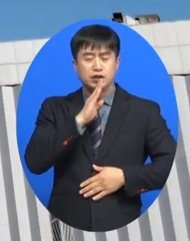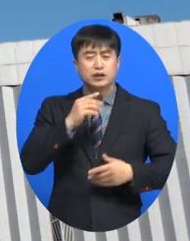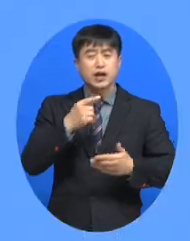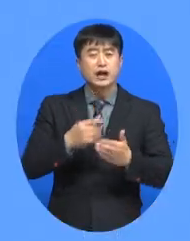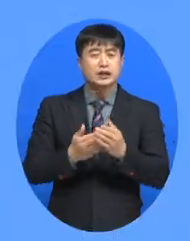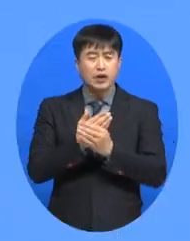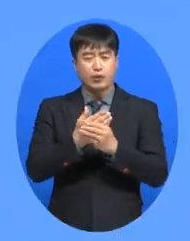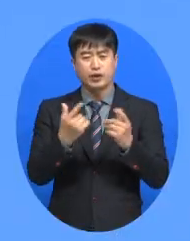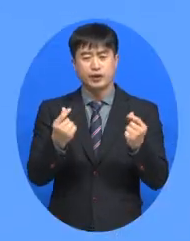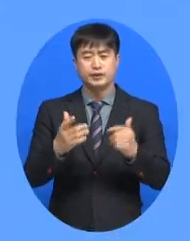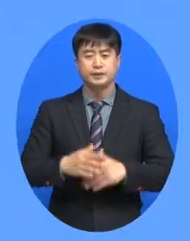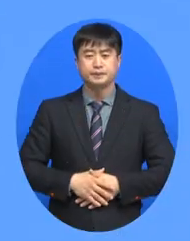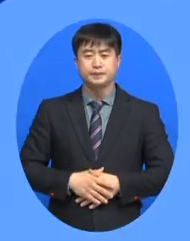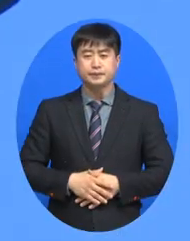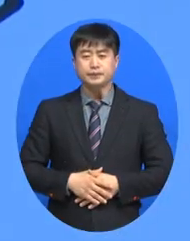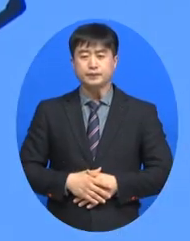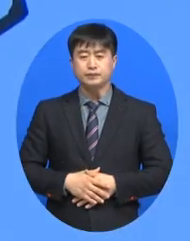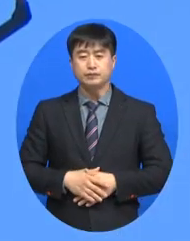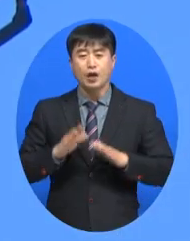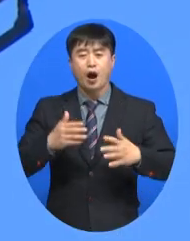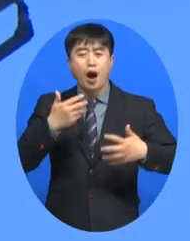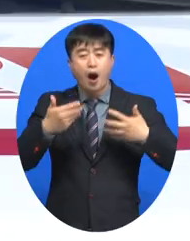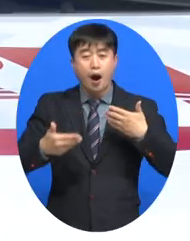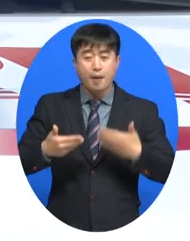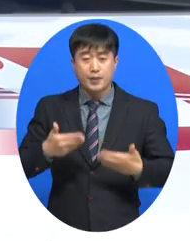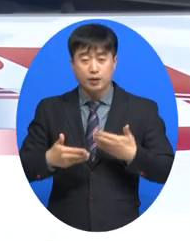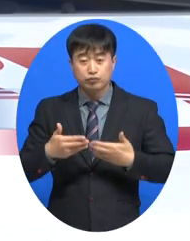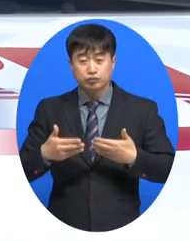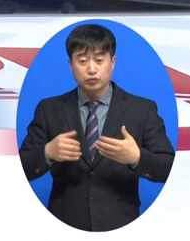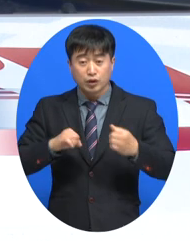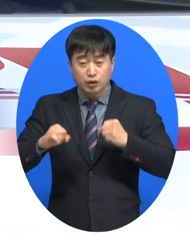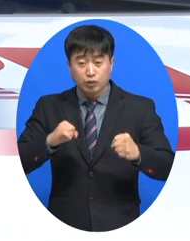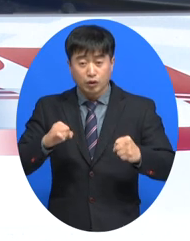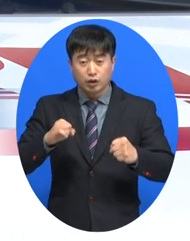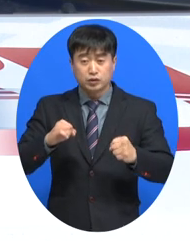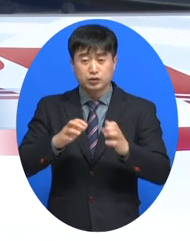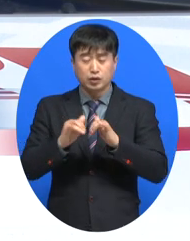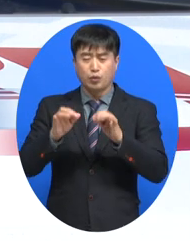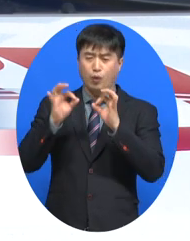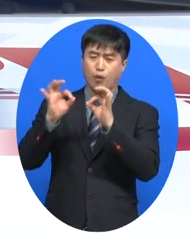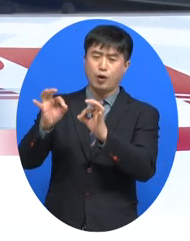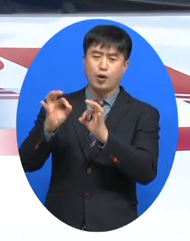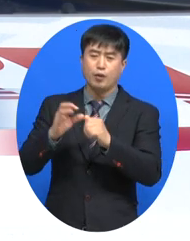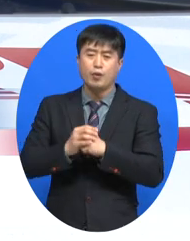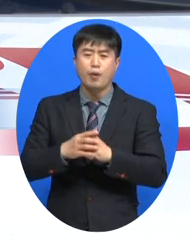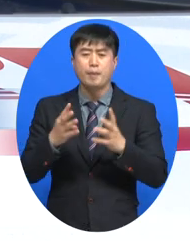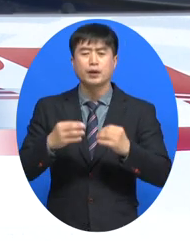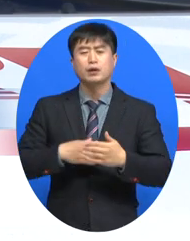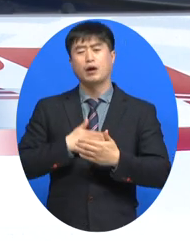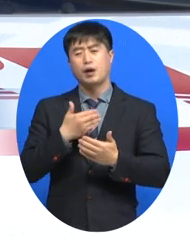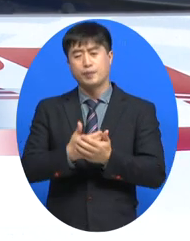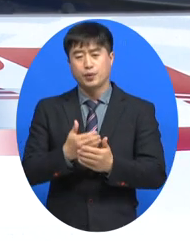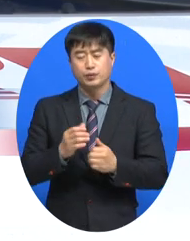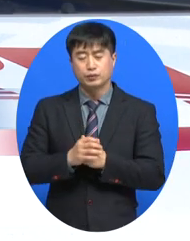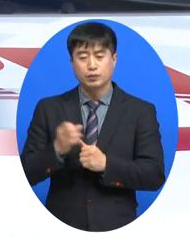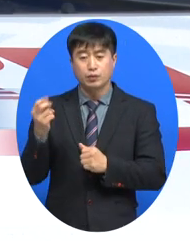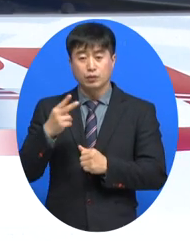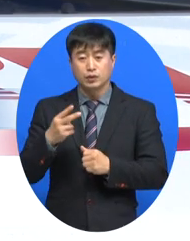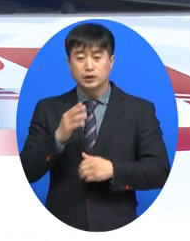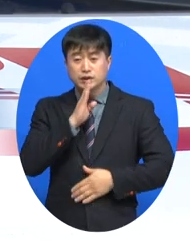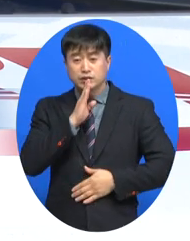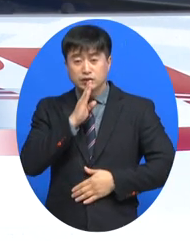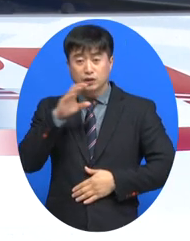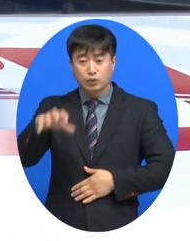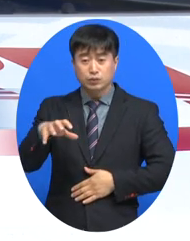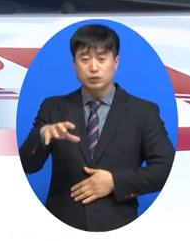사고 현장을 방불케했습니다. 이제 바쁘게 움직이는 현장에서 활동하는 대원들을 보고 많이 감동받았고